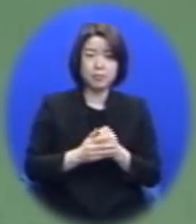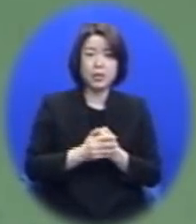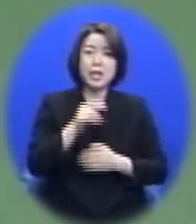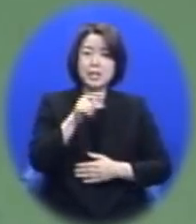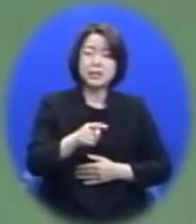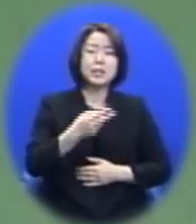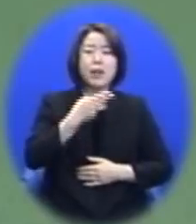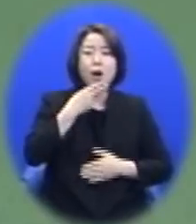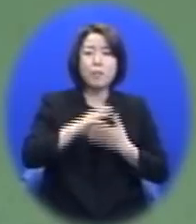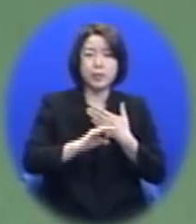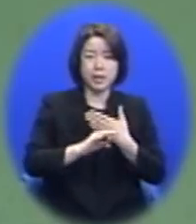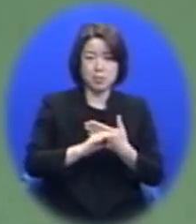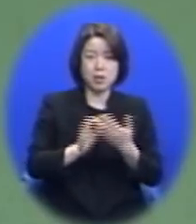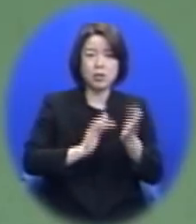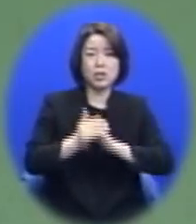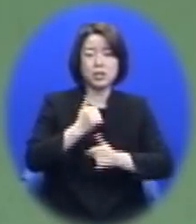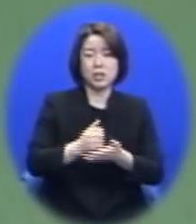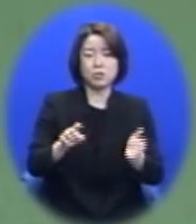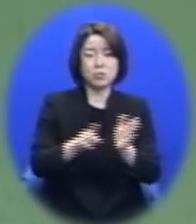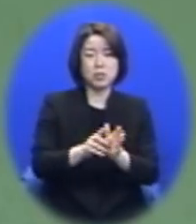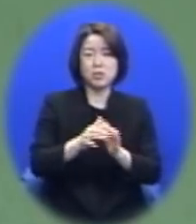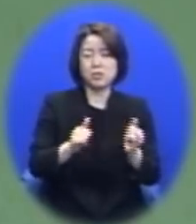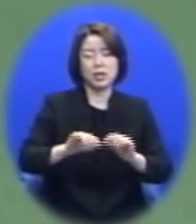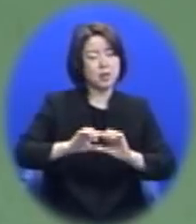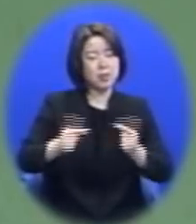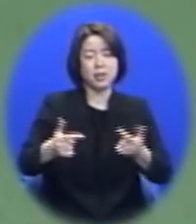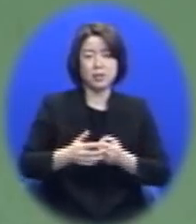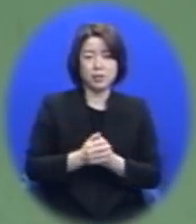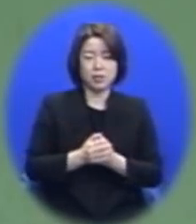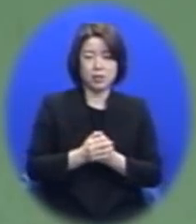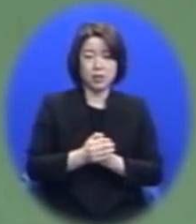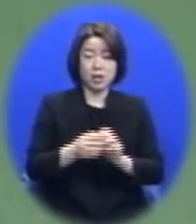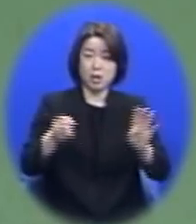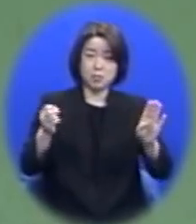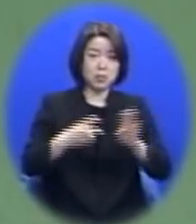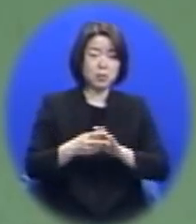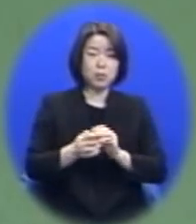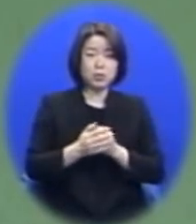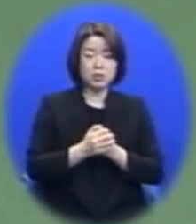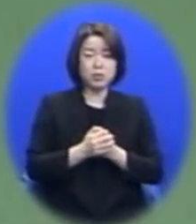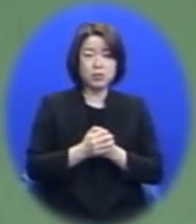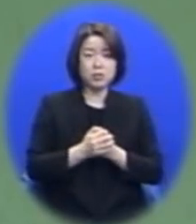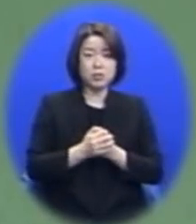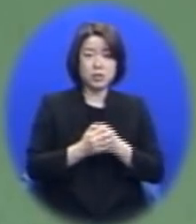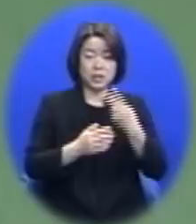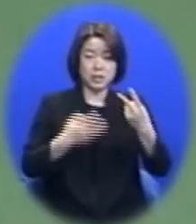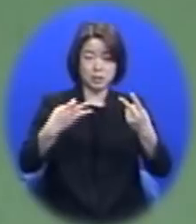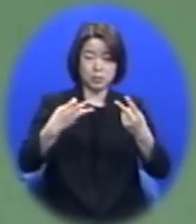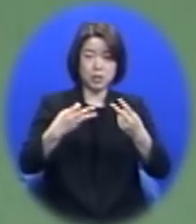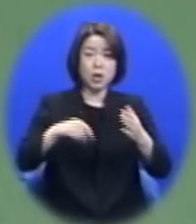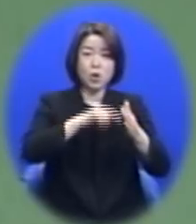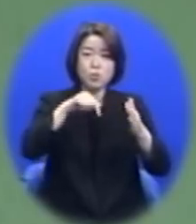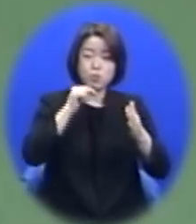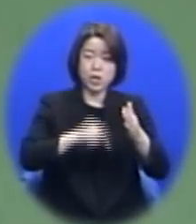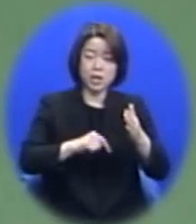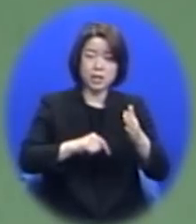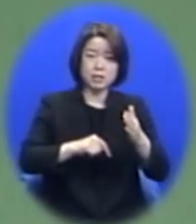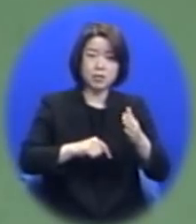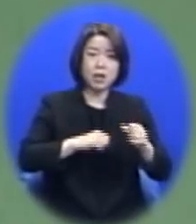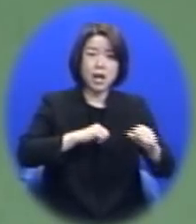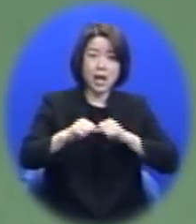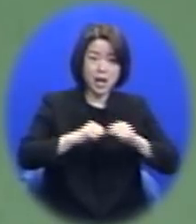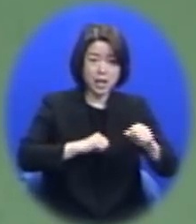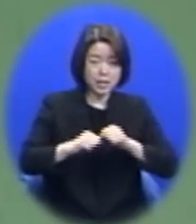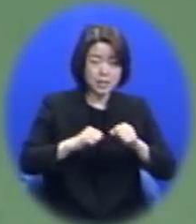그게 없다면 예수 믿는 사람도 아니죠. 빌립보서 2장 13절 말씀에 이렇게 말합니다. 우리 안에서 행하시는 이는